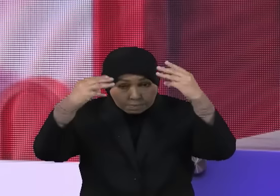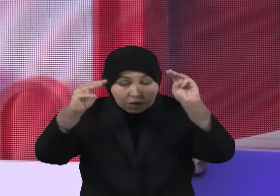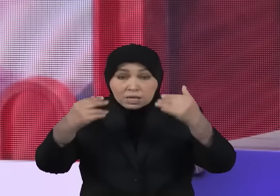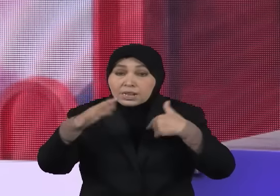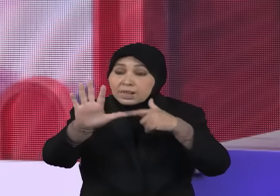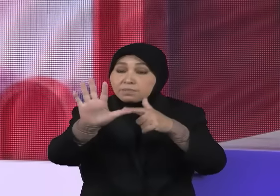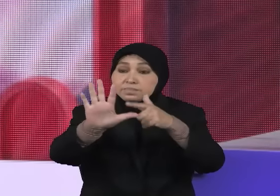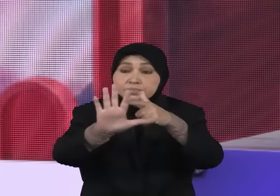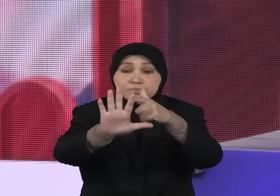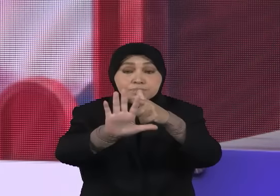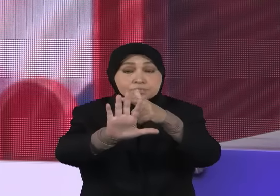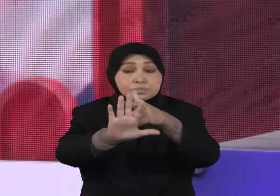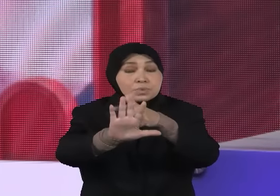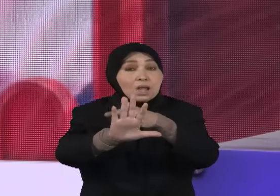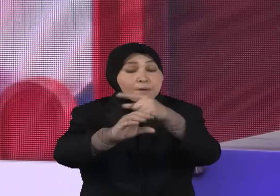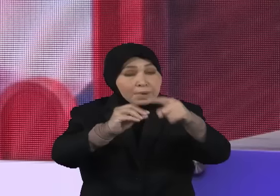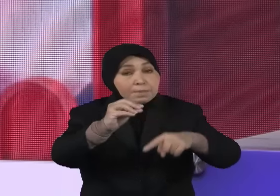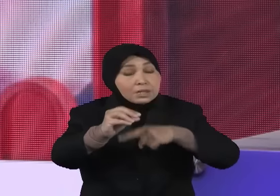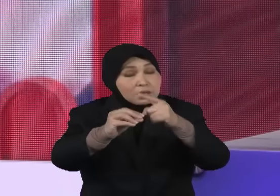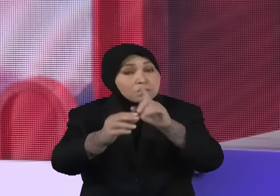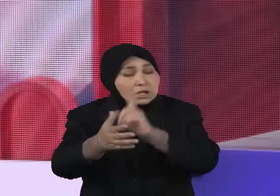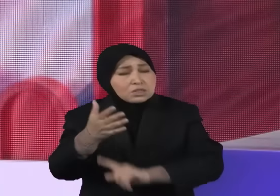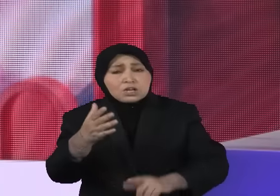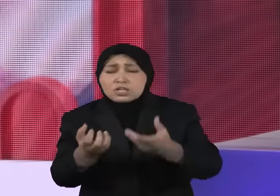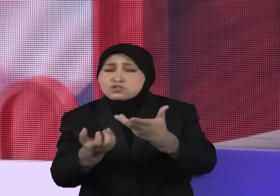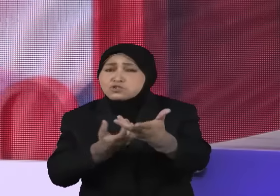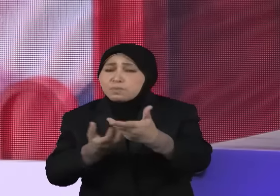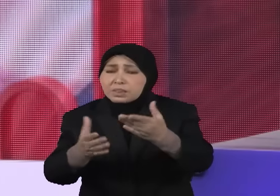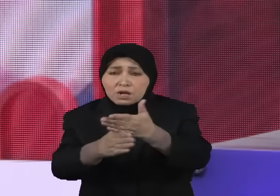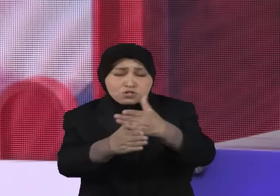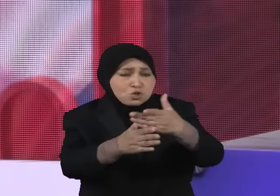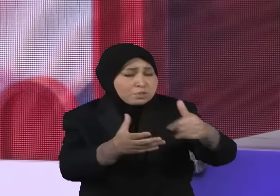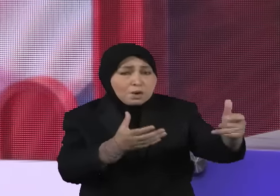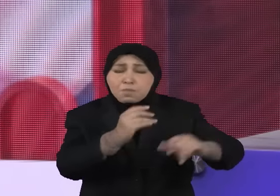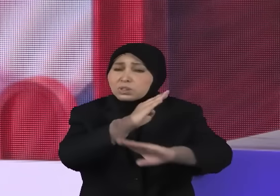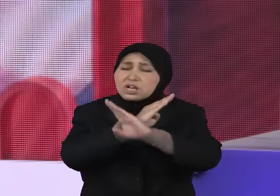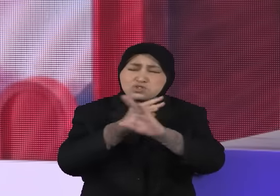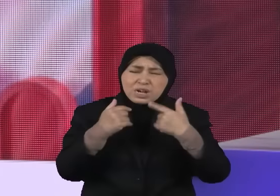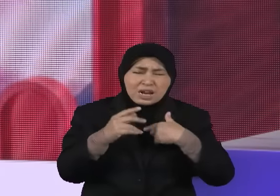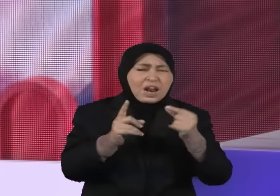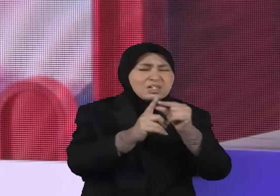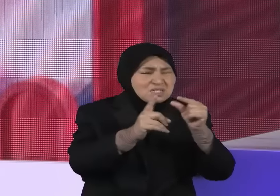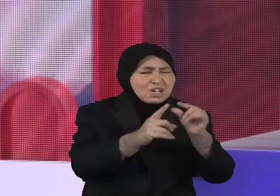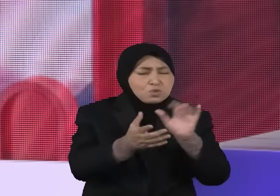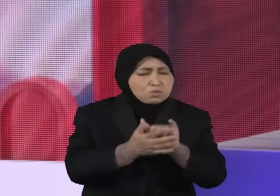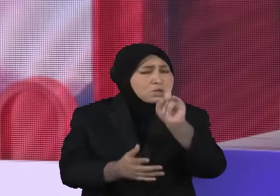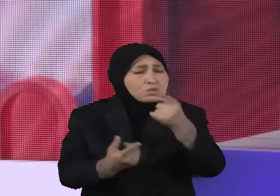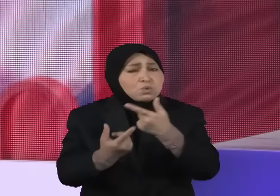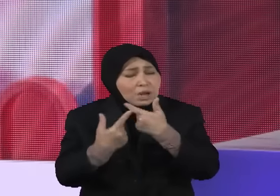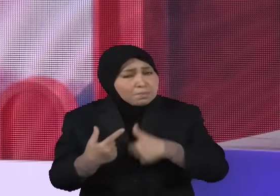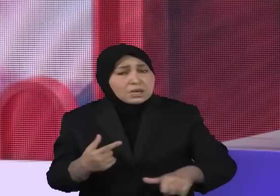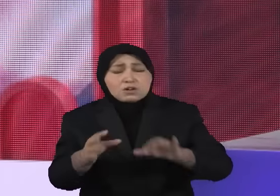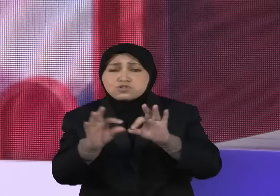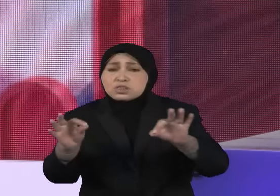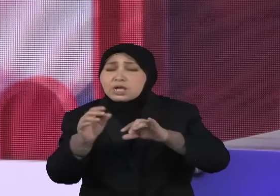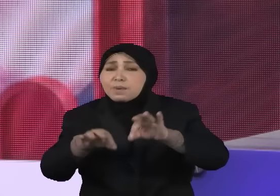5 perkara. Dia bercakap tentang wealth creation, distribute apa, protection, adalah istilah-istilah tu. Tapi salah satu daripada poin